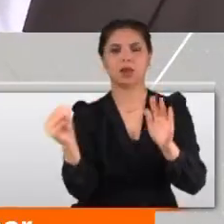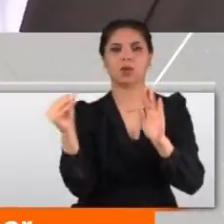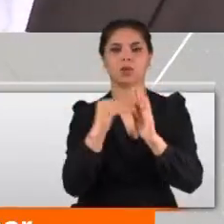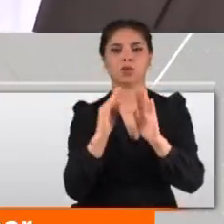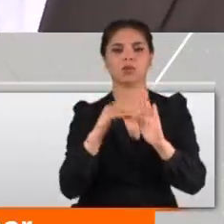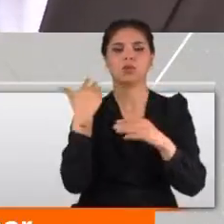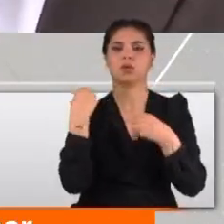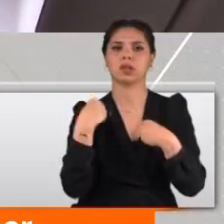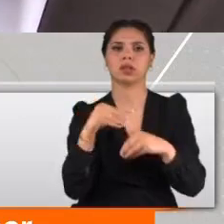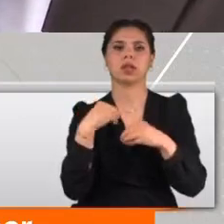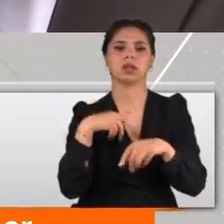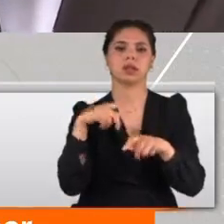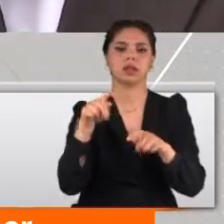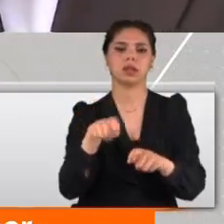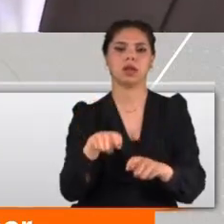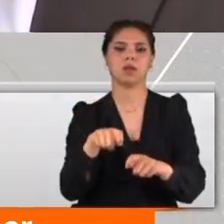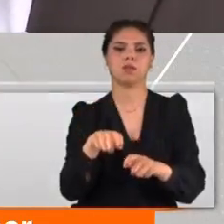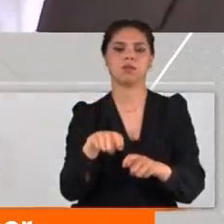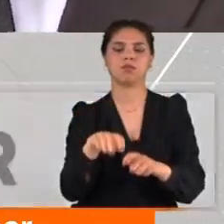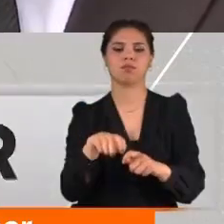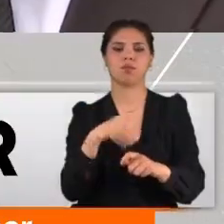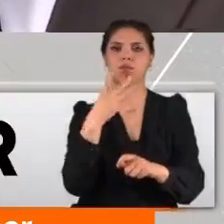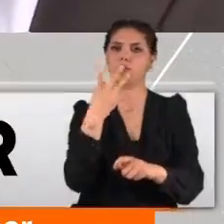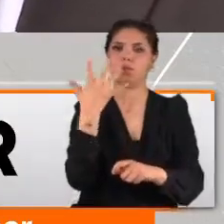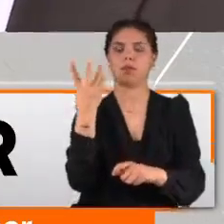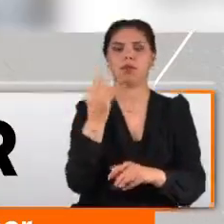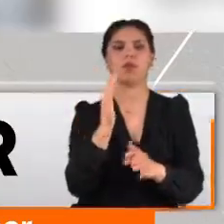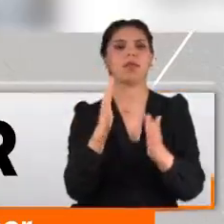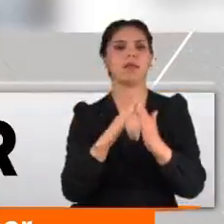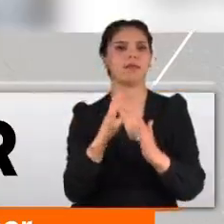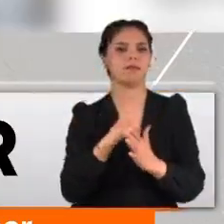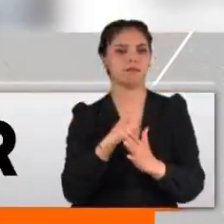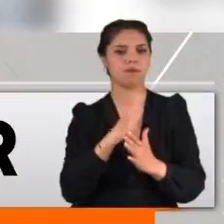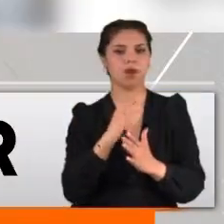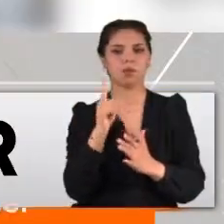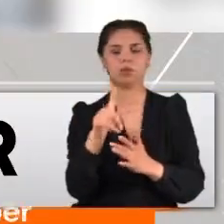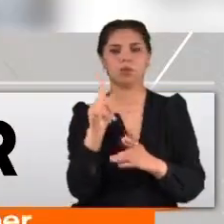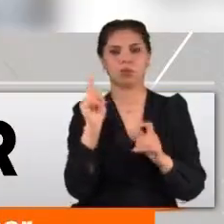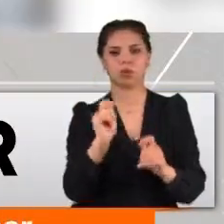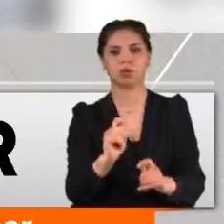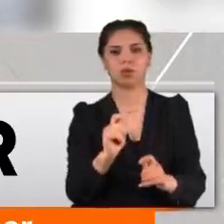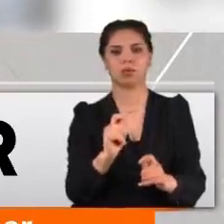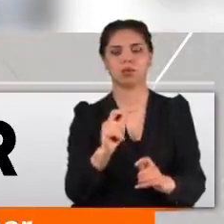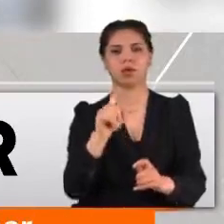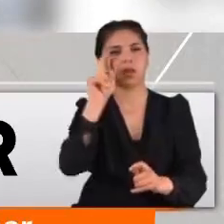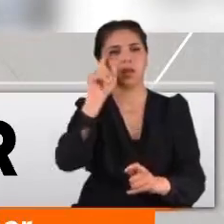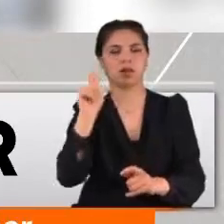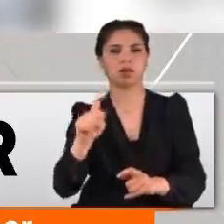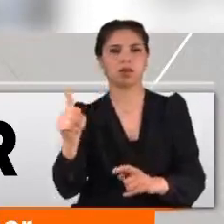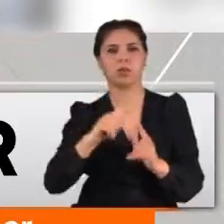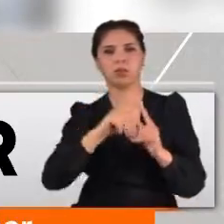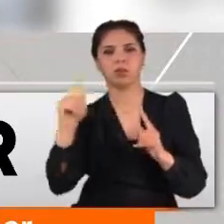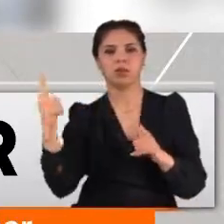sonrasında satışı gerçekleştirdiğimiz böyle 4-5 tane dairemiz oldu. Aslında yaptıkları bir yanıyla uyanıklık. Uzun